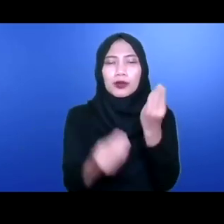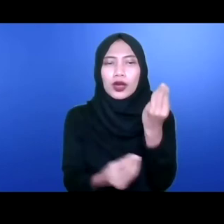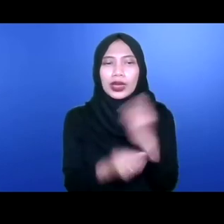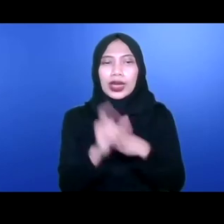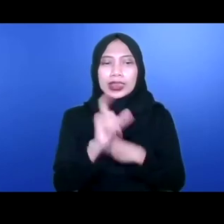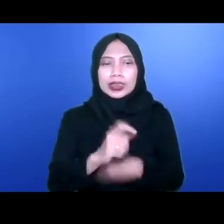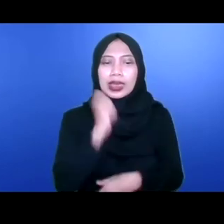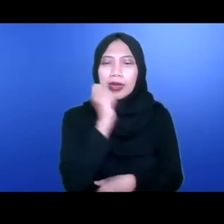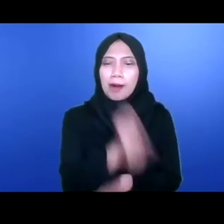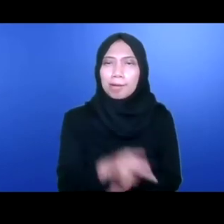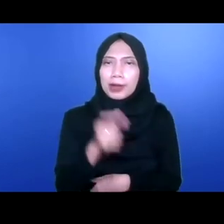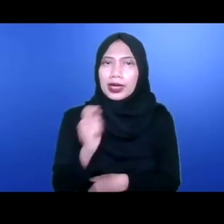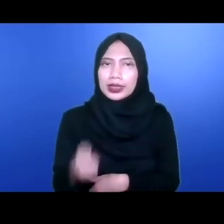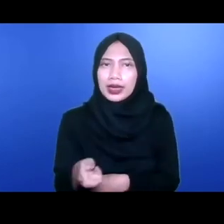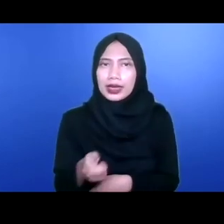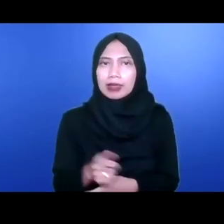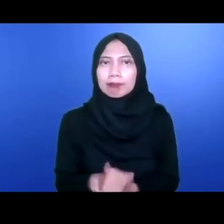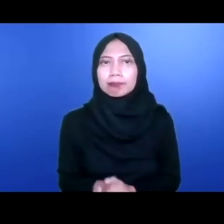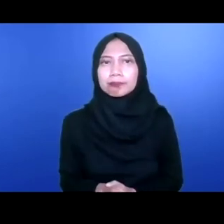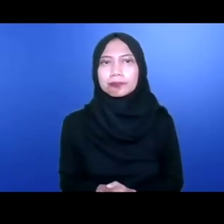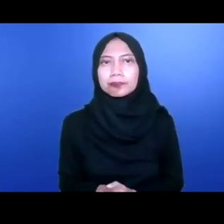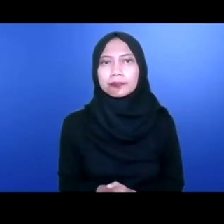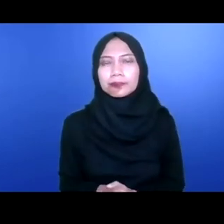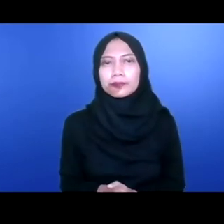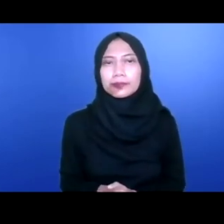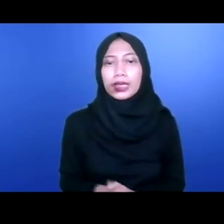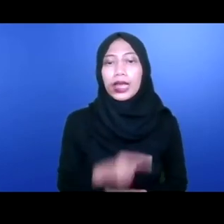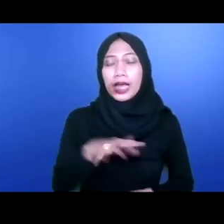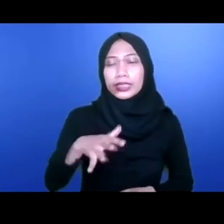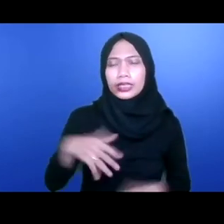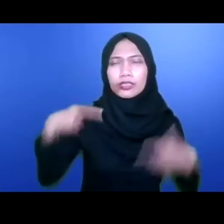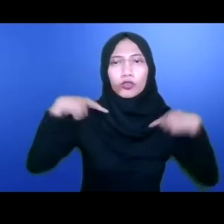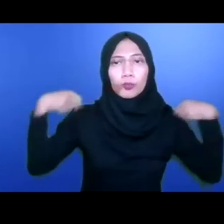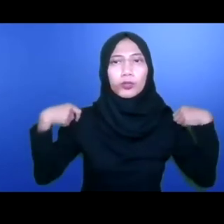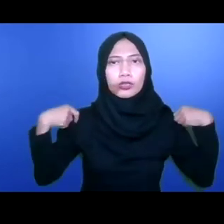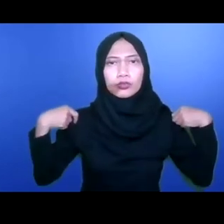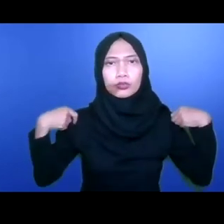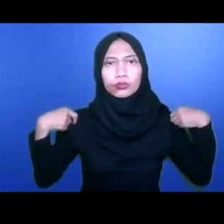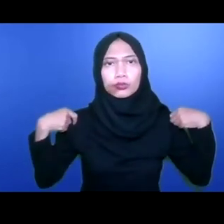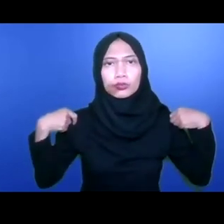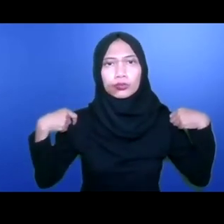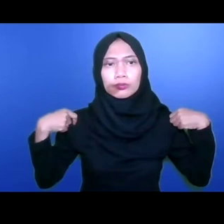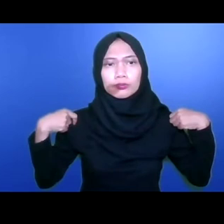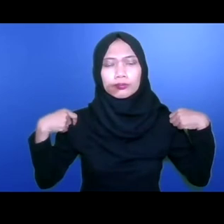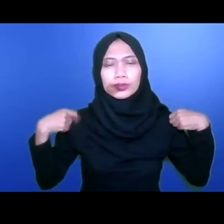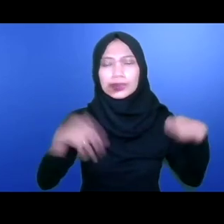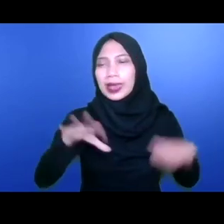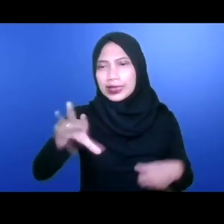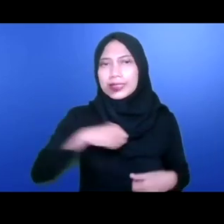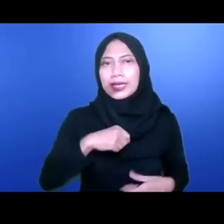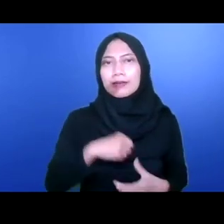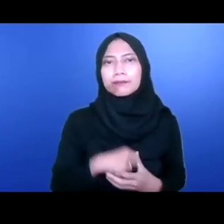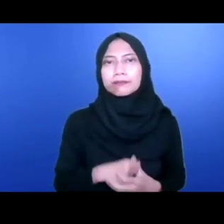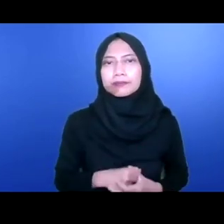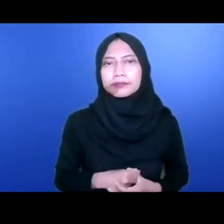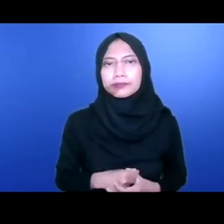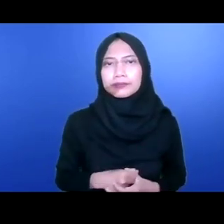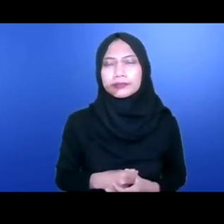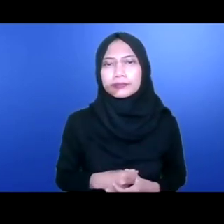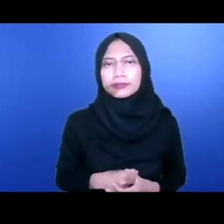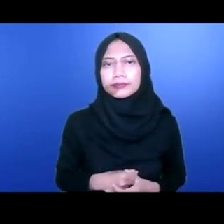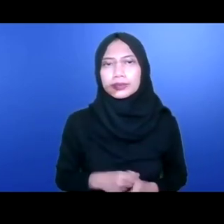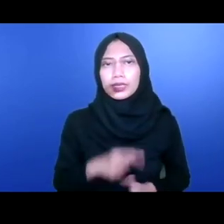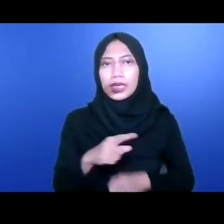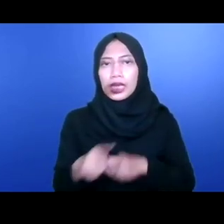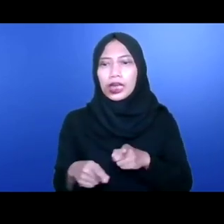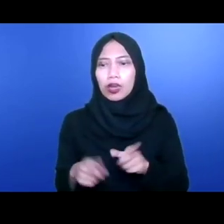umum, kadang-kadang kita kompetisi into di daerah, kalau wali kota ini bisa melakukan, itu menjadi cemburu bagi wali